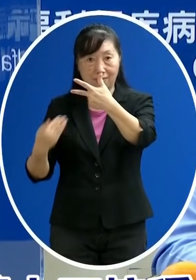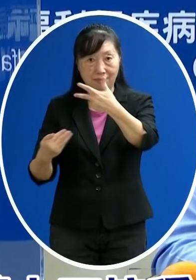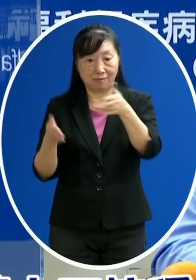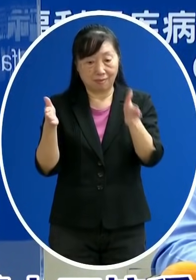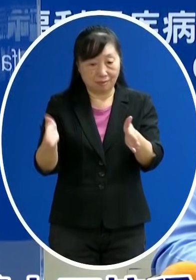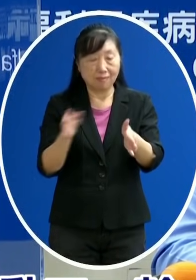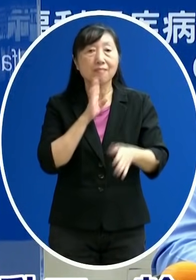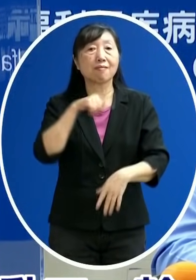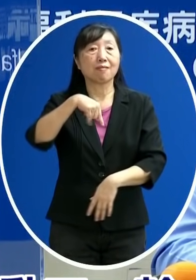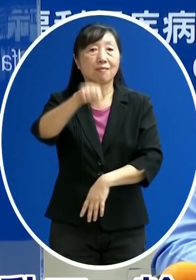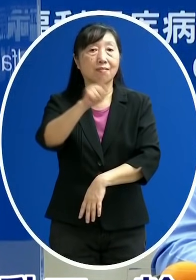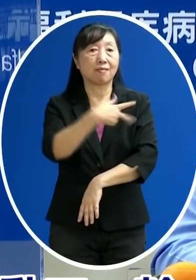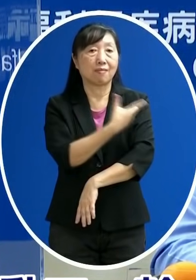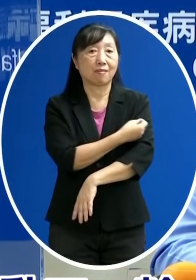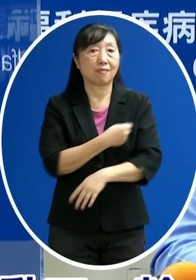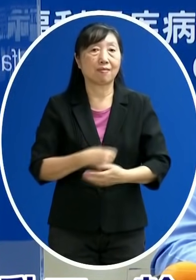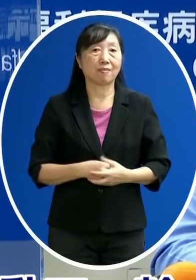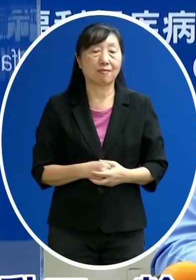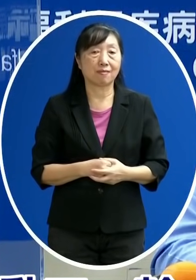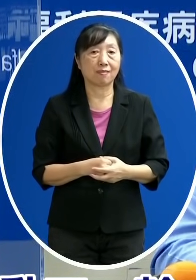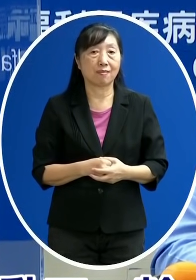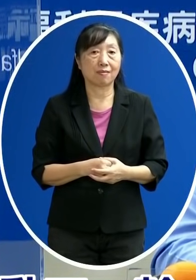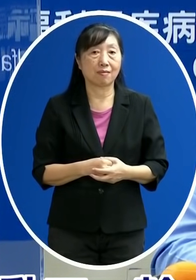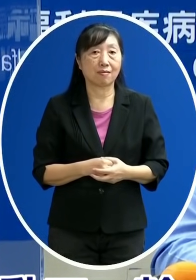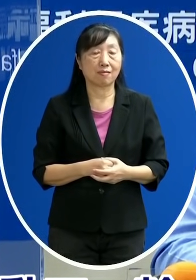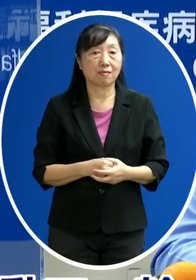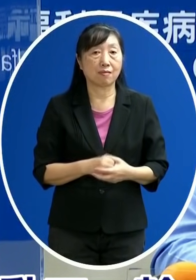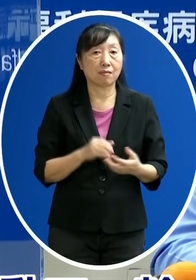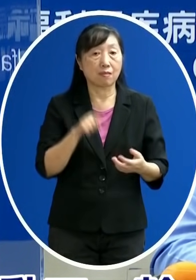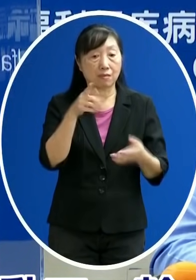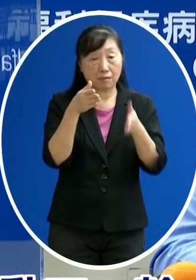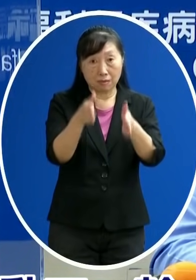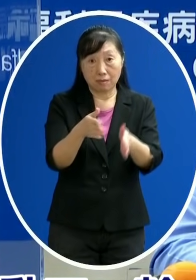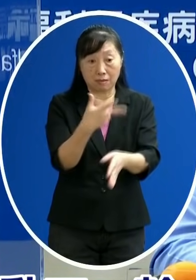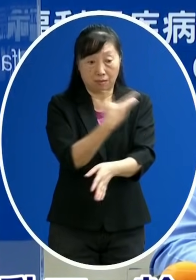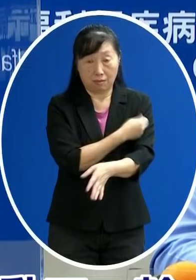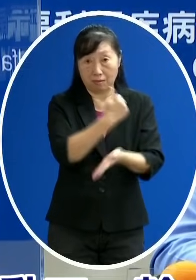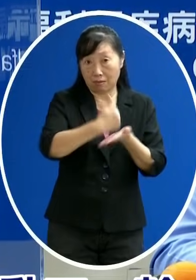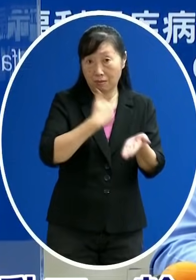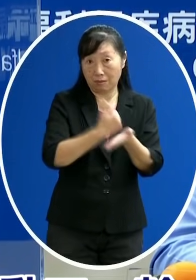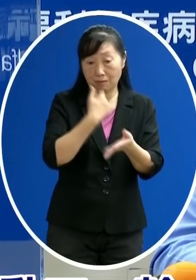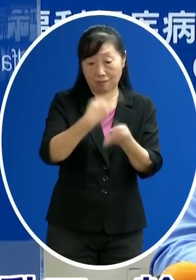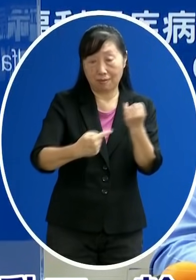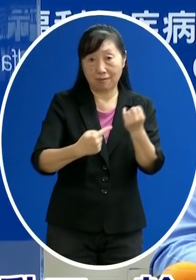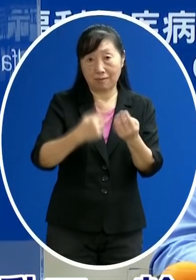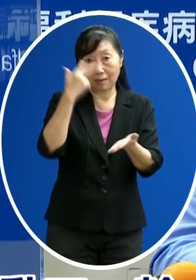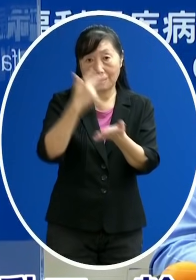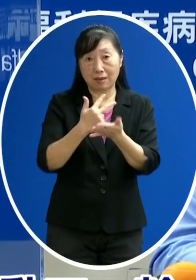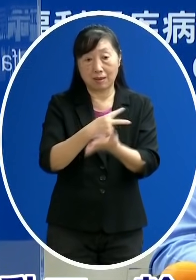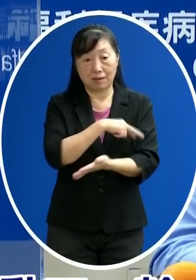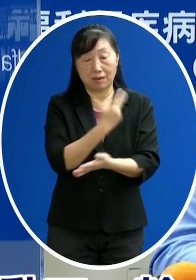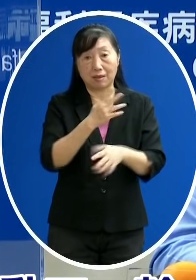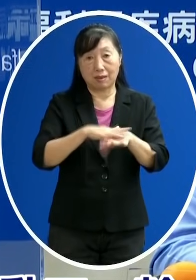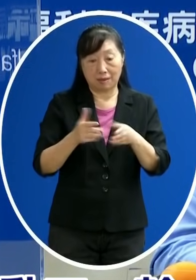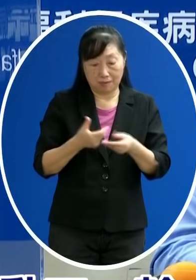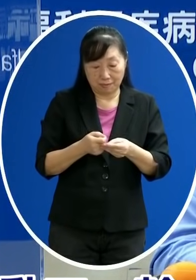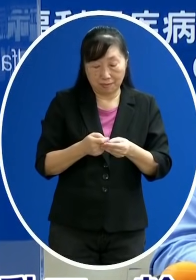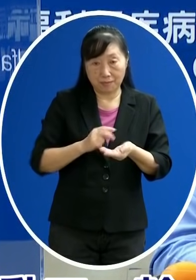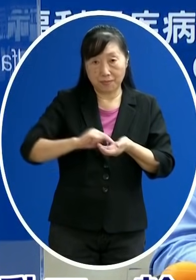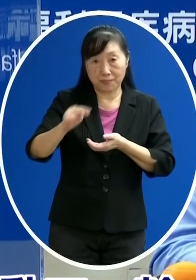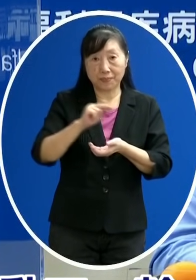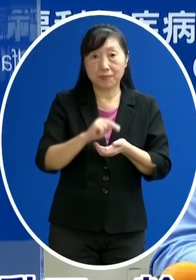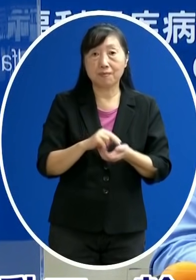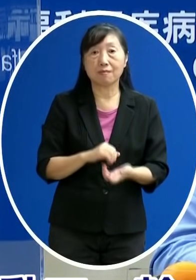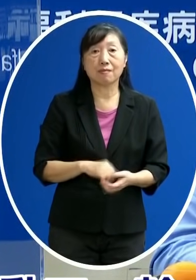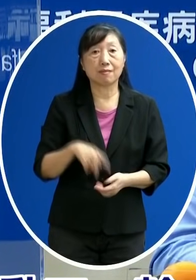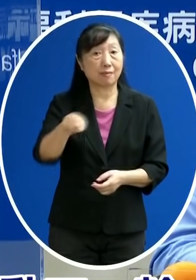7月23到7月29号。好，那将来还是这疫苗的到货量，我们每周二发送简讯。那不过呢，